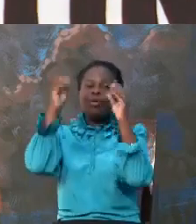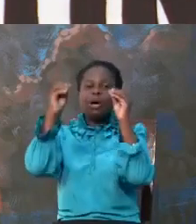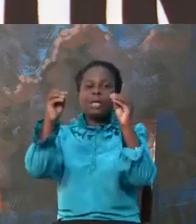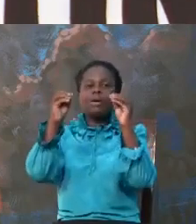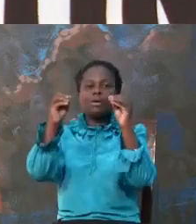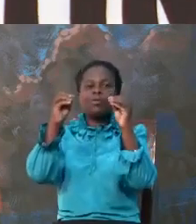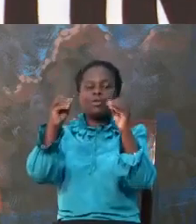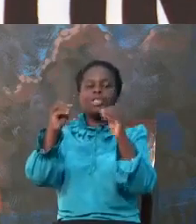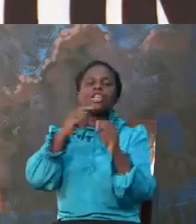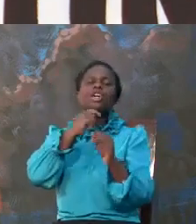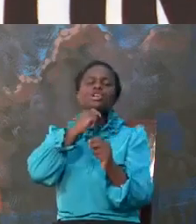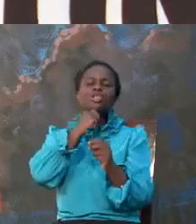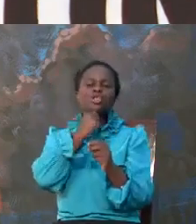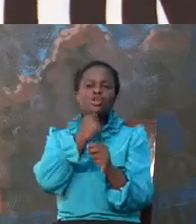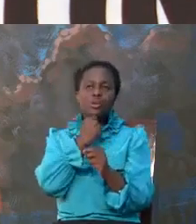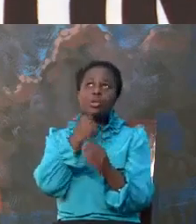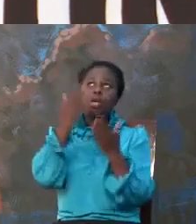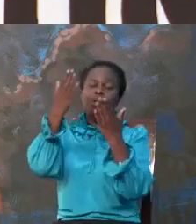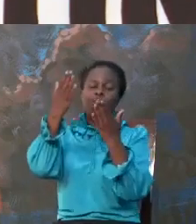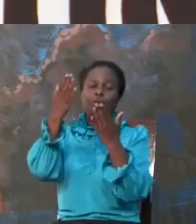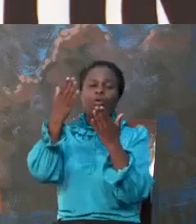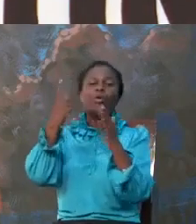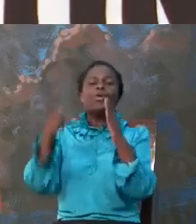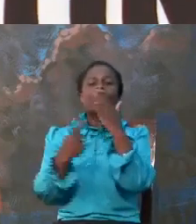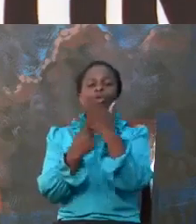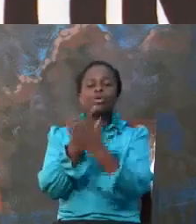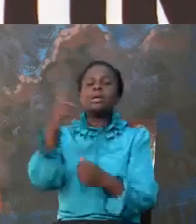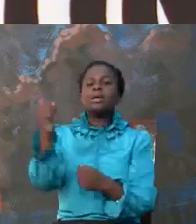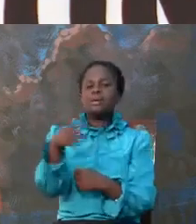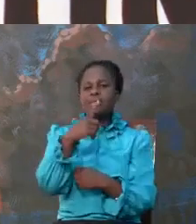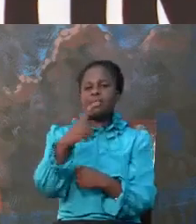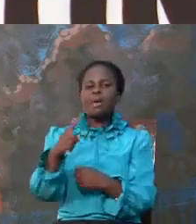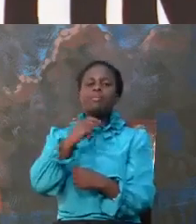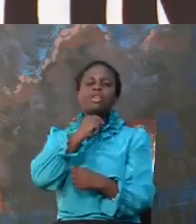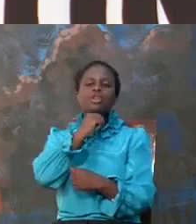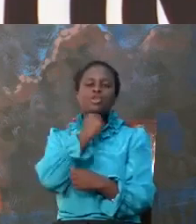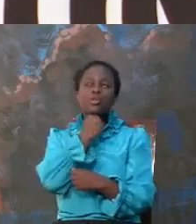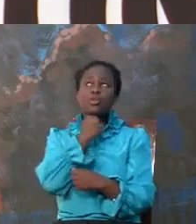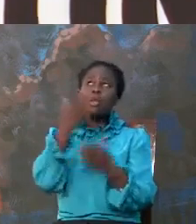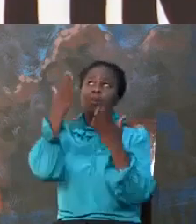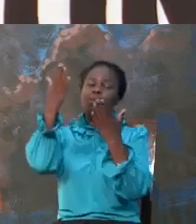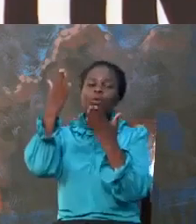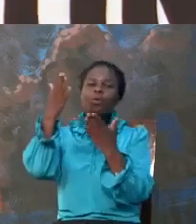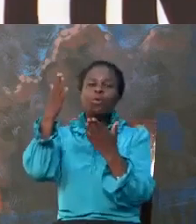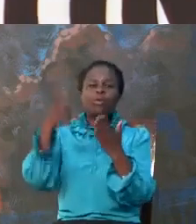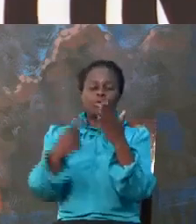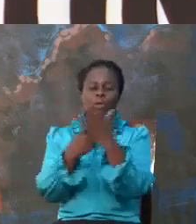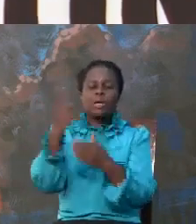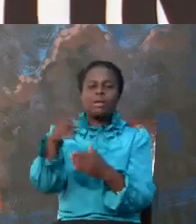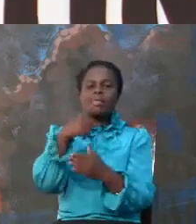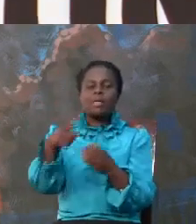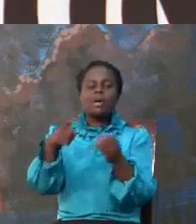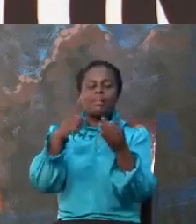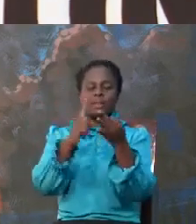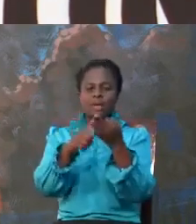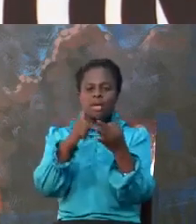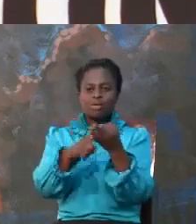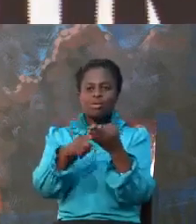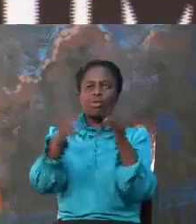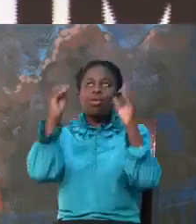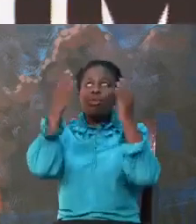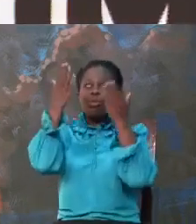chuki ya Mungu dhidi ya dhambi. Chuki ya Mungu dhidi ya dhambi. Fundisho la tatu, Mungu alikuwa